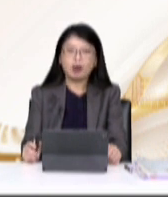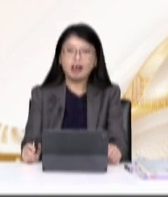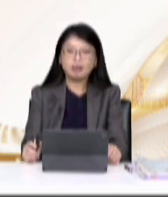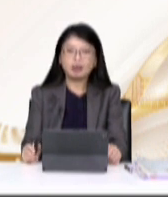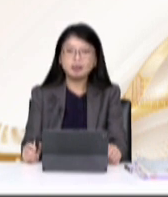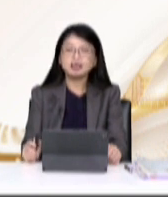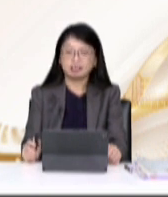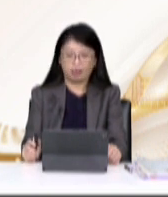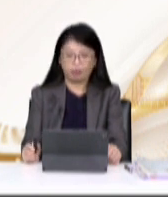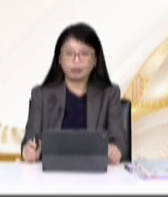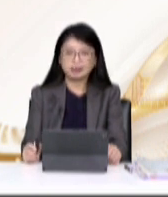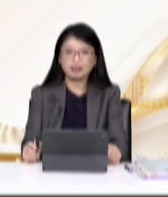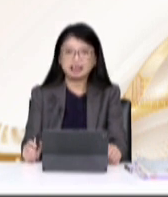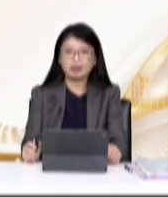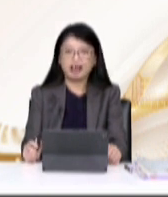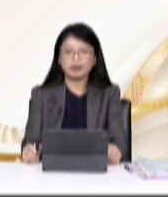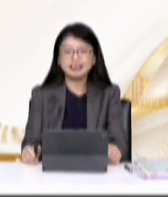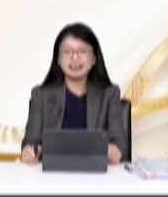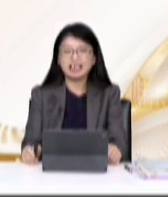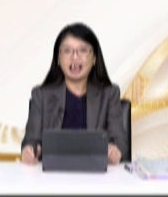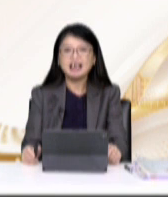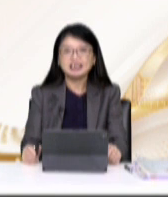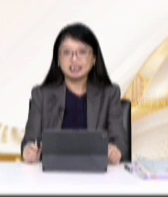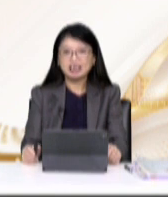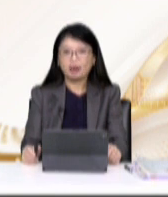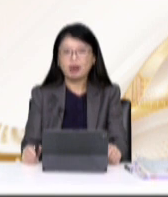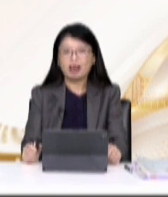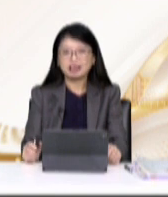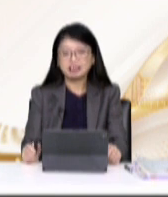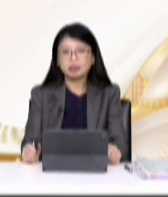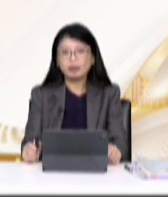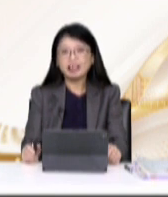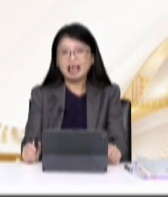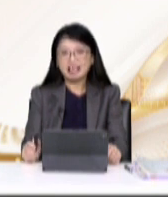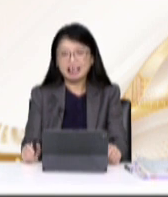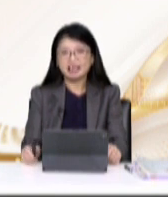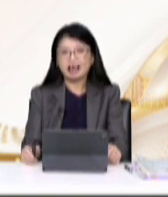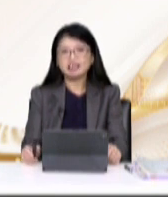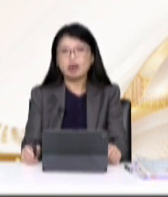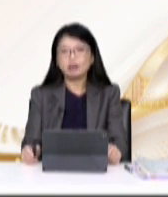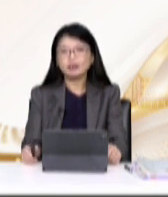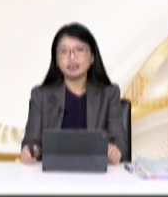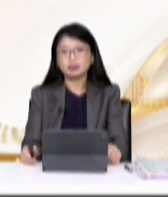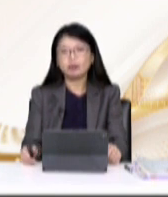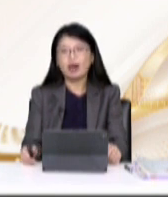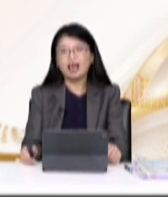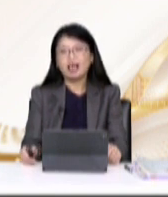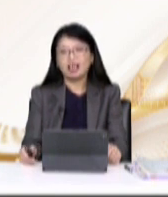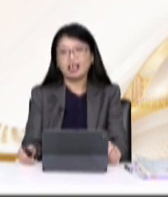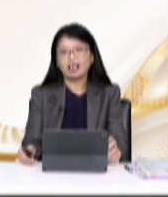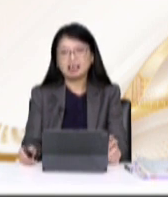ามข้อ5วงเล็บ1ของกฎกระทรวงการแสวงหาข้อเท็จจริงนะคะซึ่งเดี๋ยวดิฉันจะพูดในรายละเอียดนะคะตอนพูดถึงตั